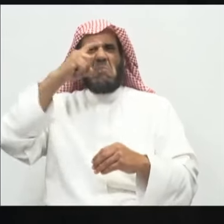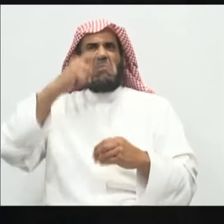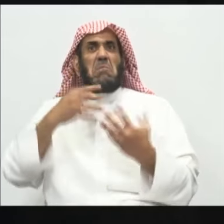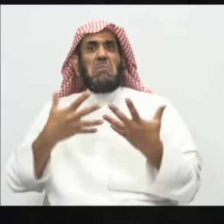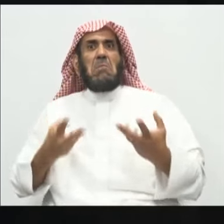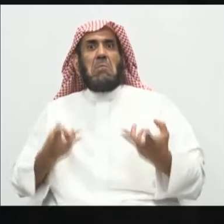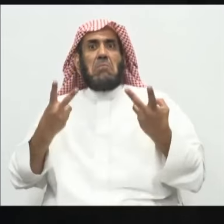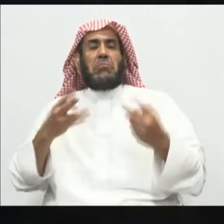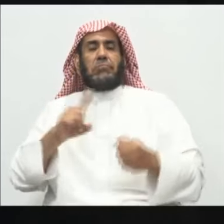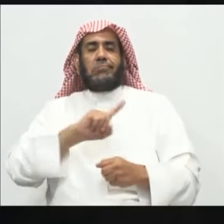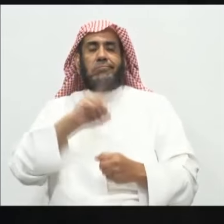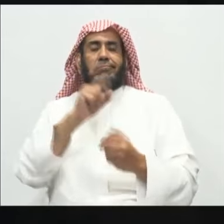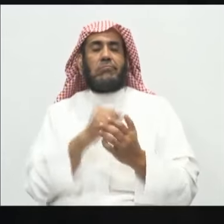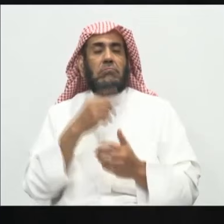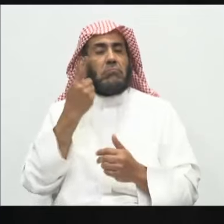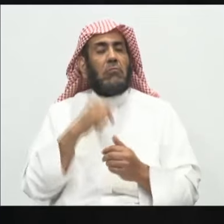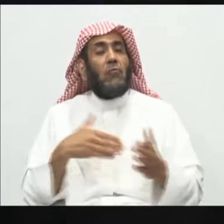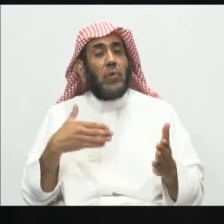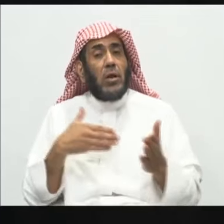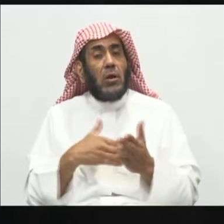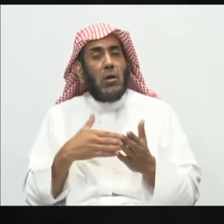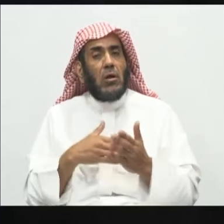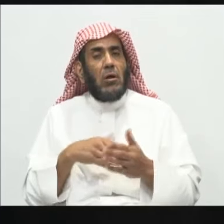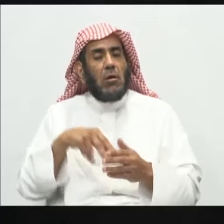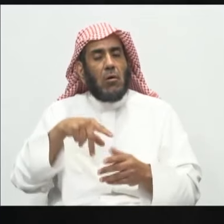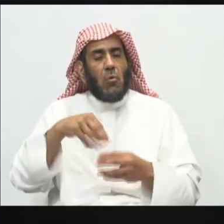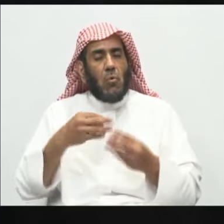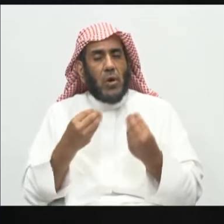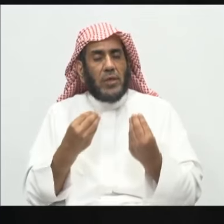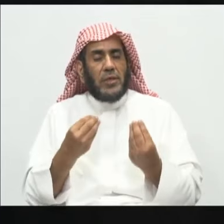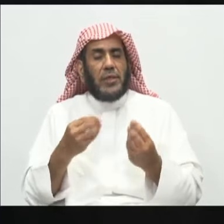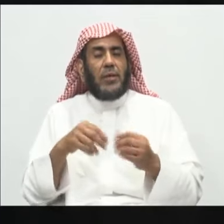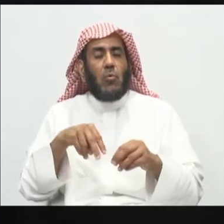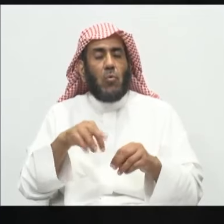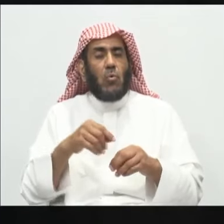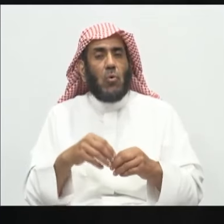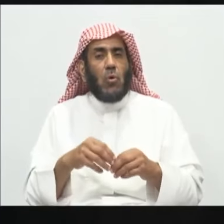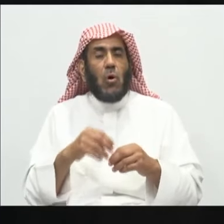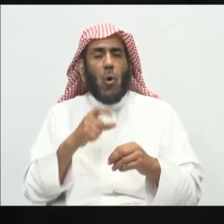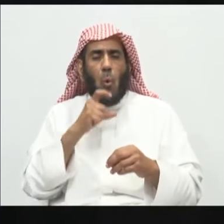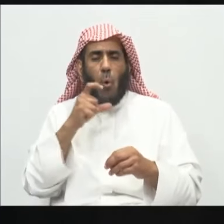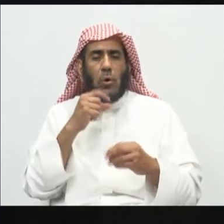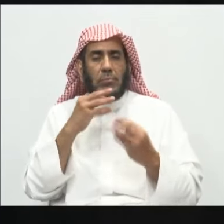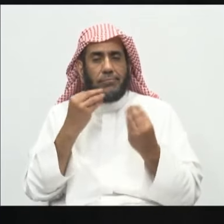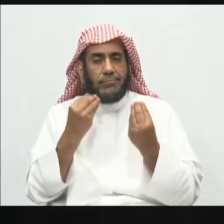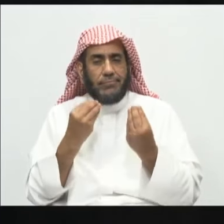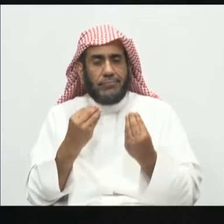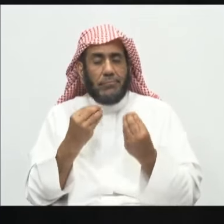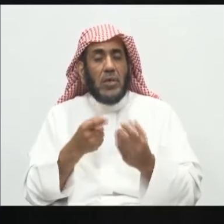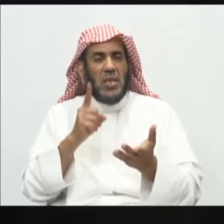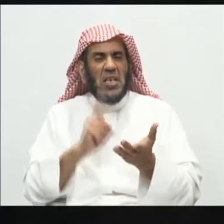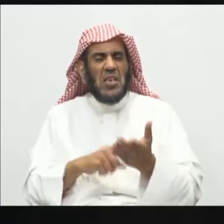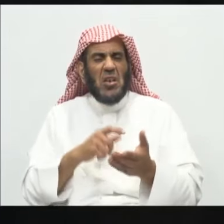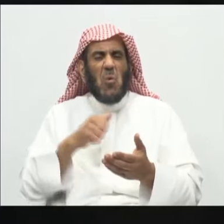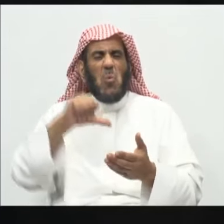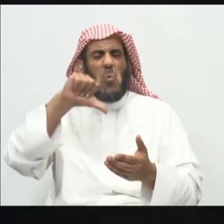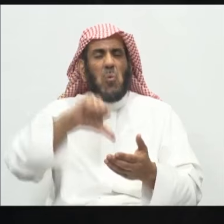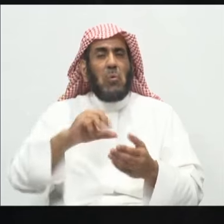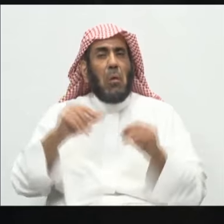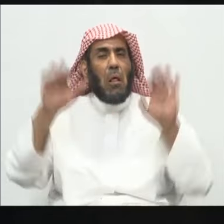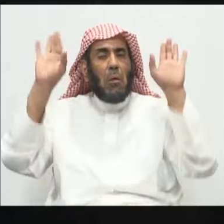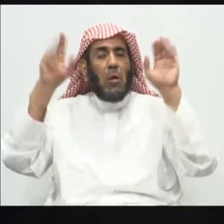لا تتكبر وتواضع في النهايه واقصد في مشيك واغضض من صوتك ايضا هنا ان انك اصوات صوت الحبير